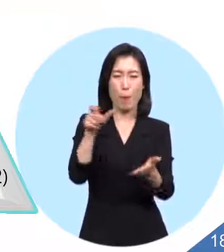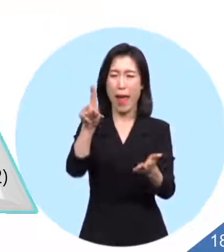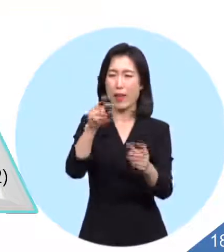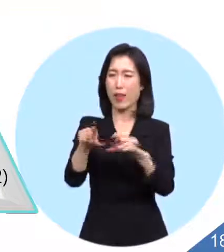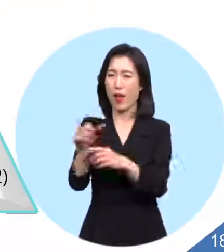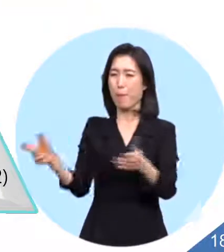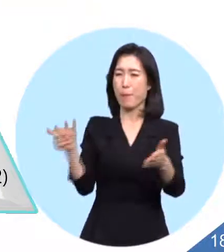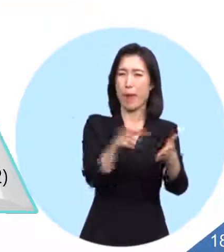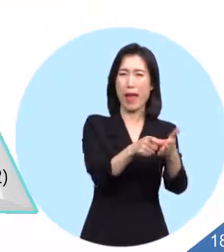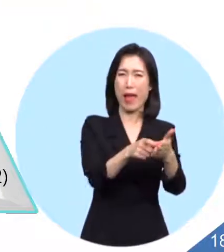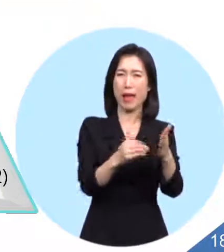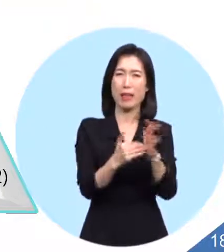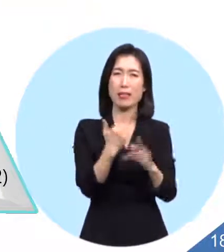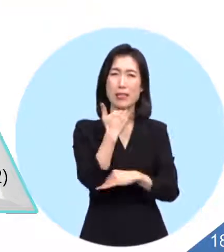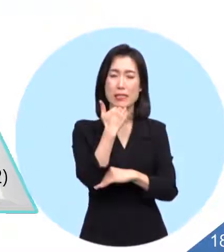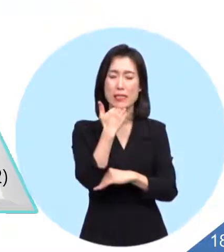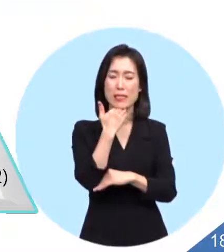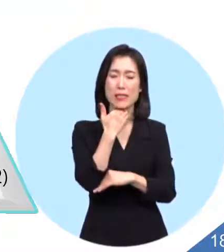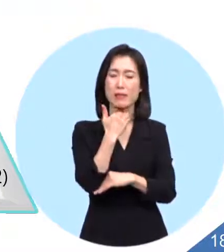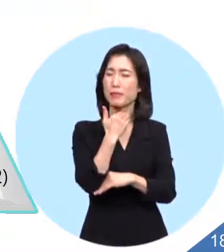저게 개정되려면은